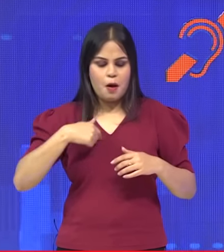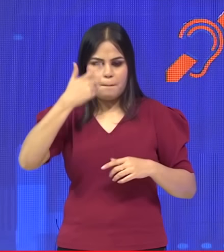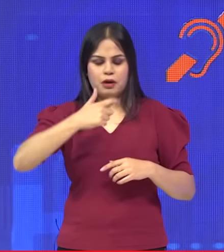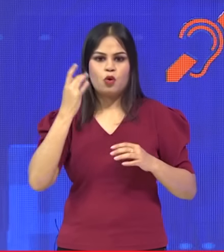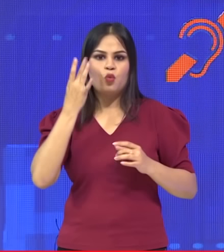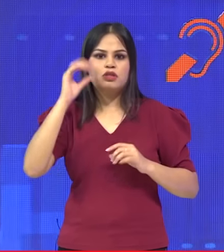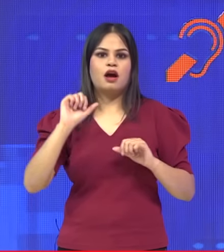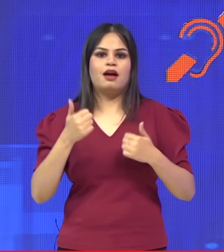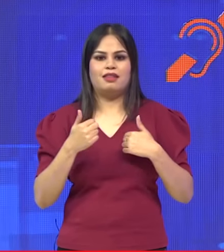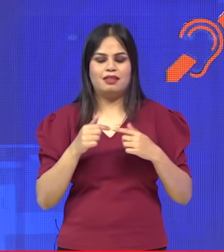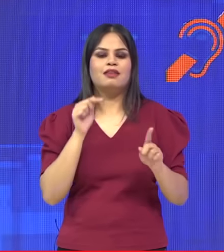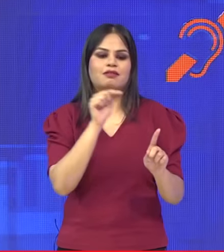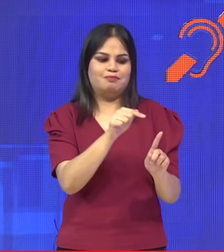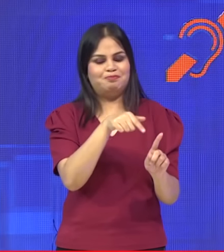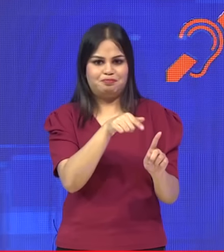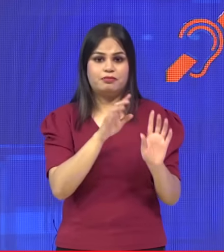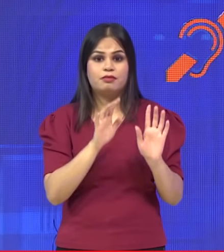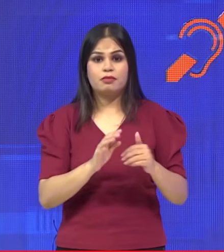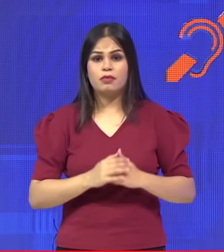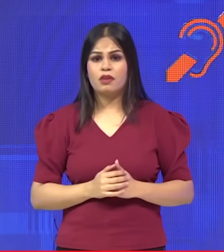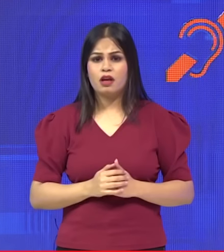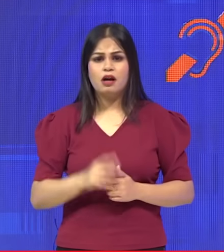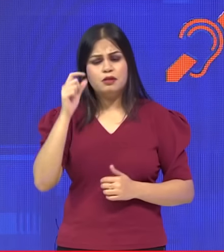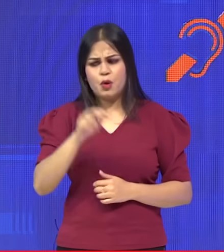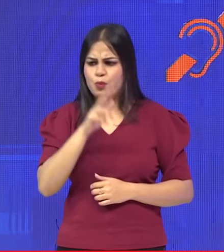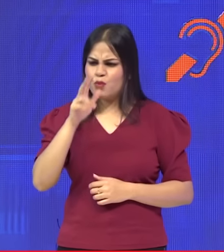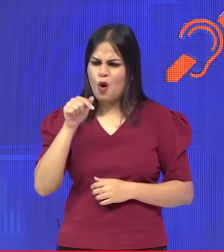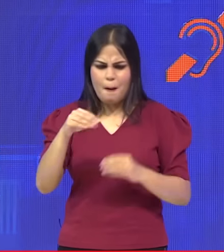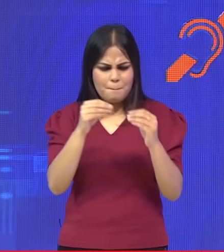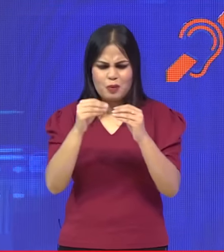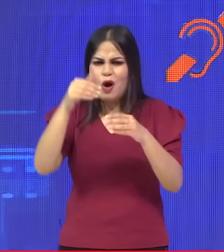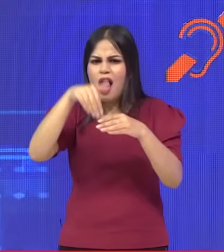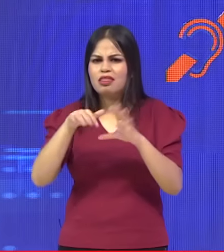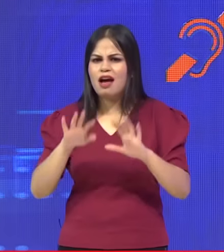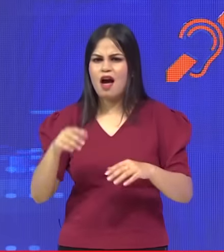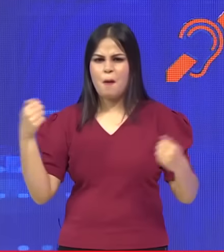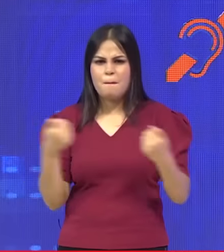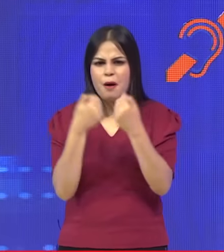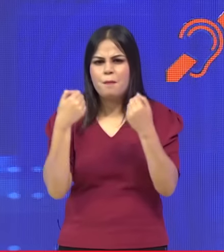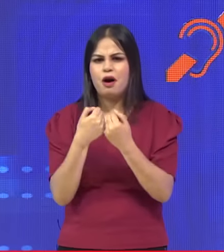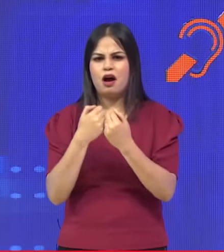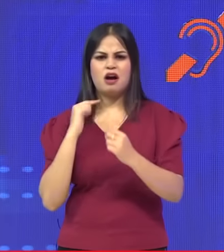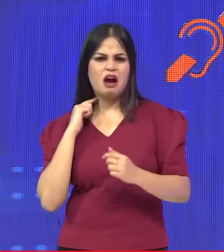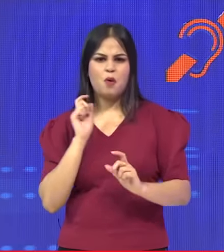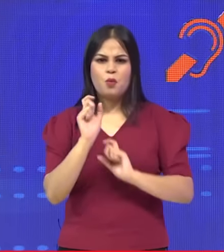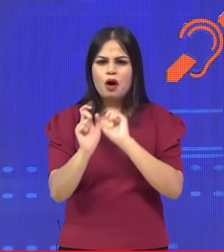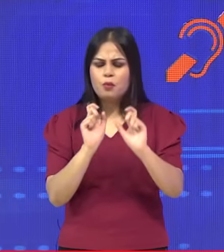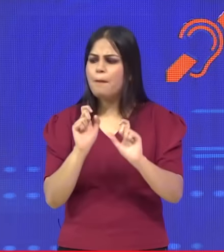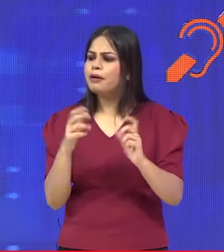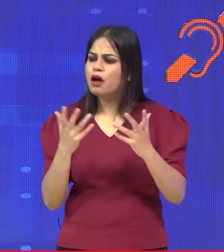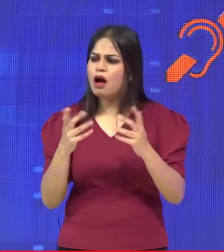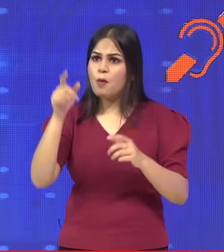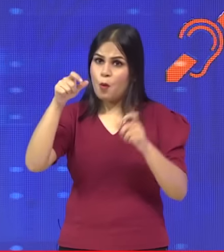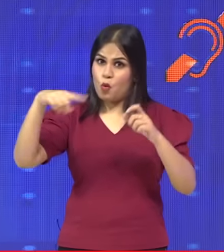की ये जो बिग बस में गलियां गुस्सा मारपीट ये सब इसलिए होता है की शो